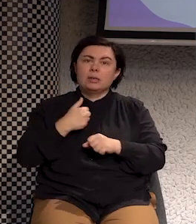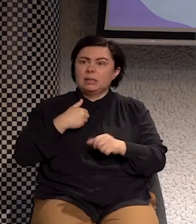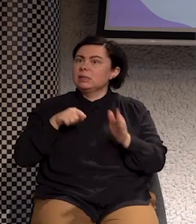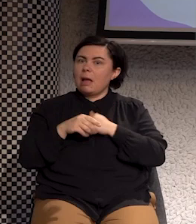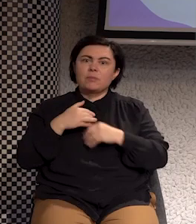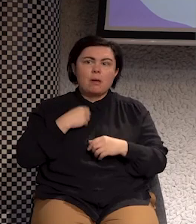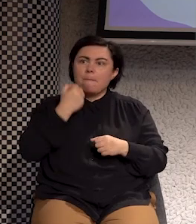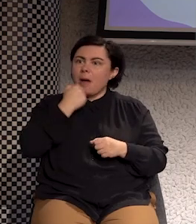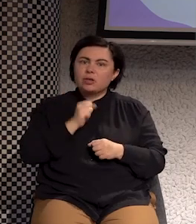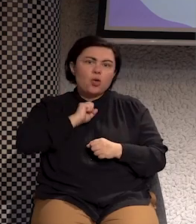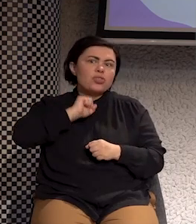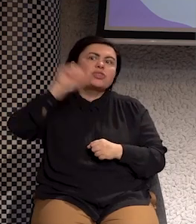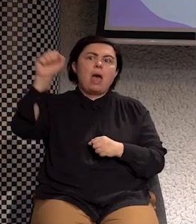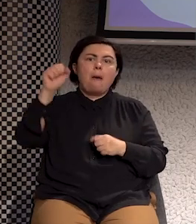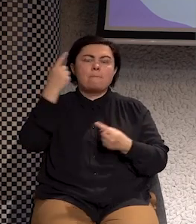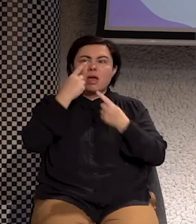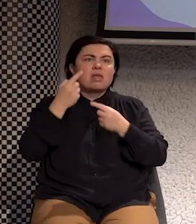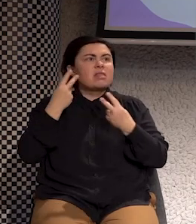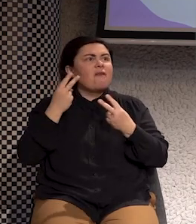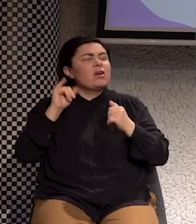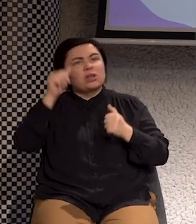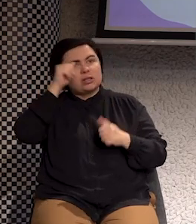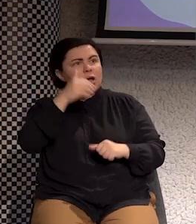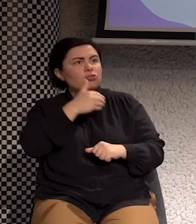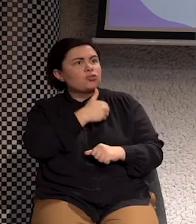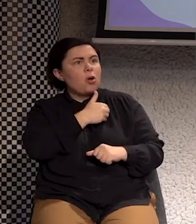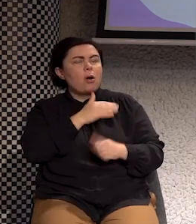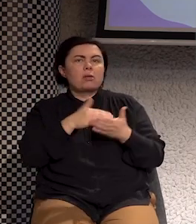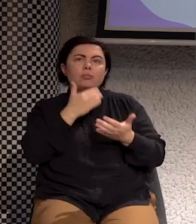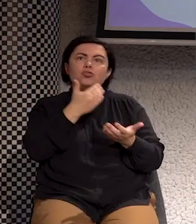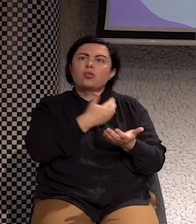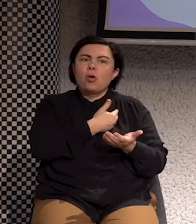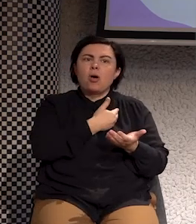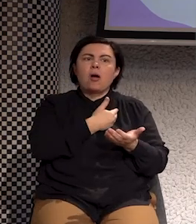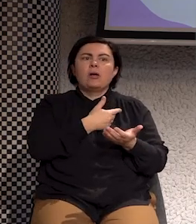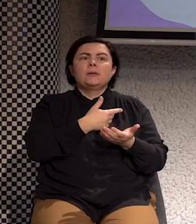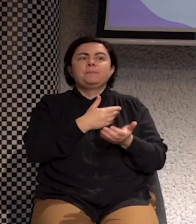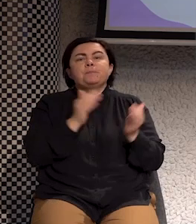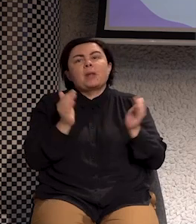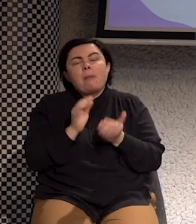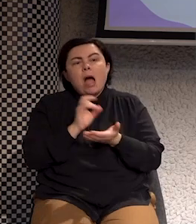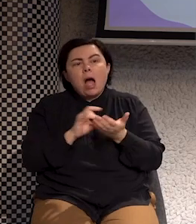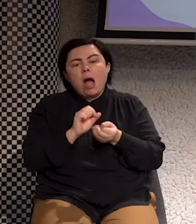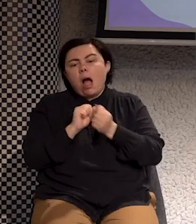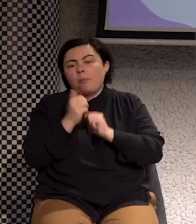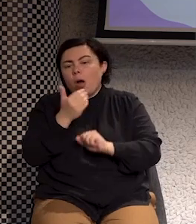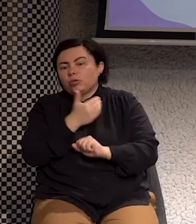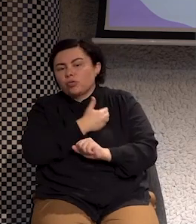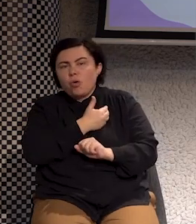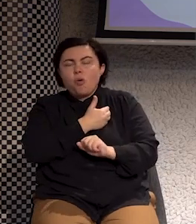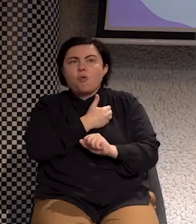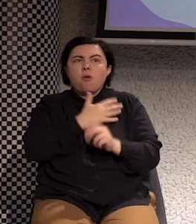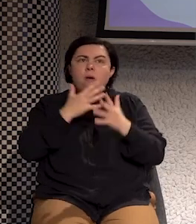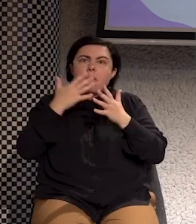demokratyczna refleksja. To znaczy, nieważne jaka to jest szkoła. Czy to jest szkoła, która jest właśnie w malutkiej gmince, czy to jest szkoła